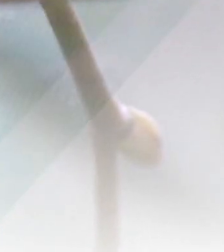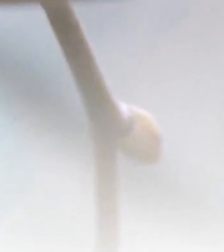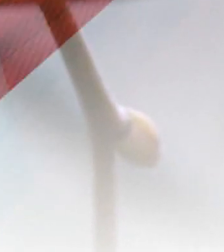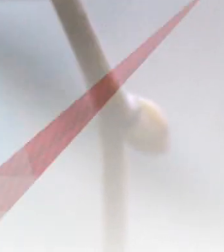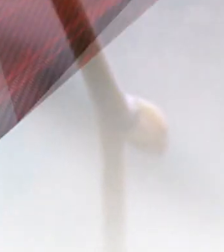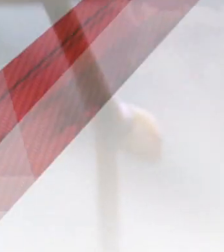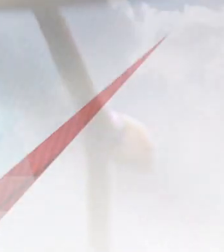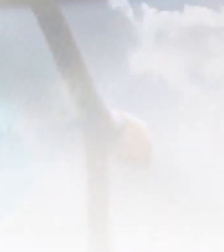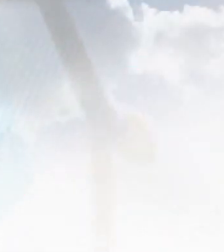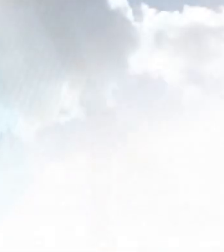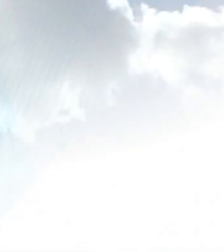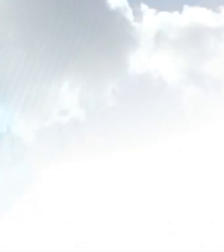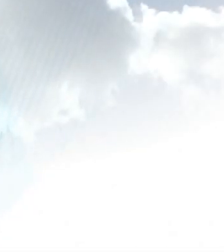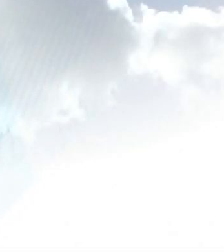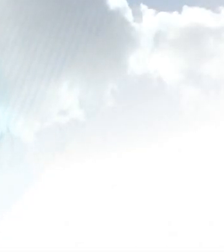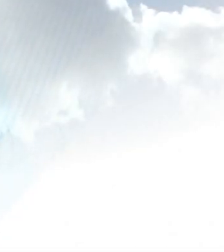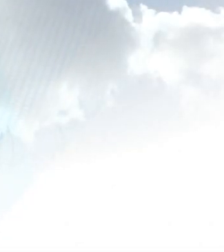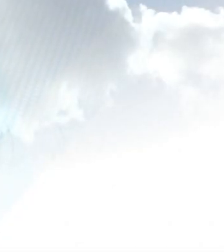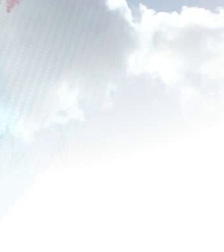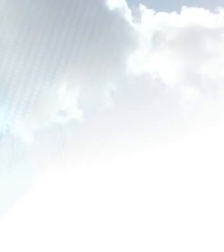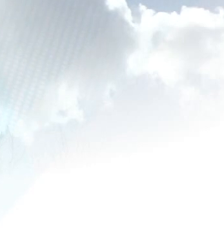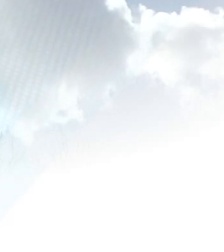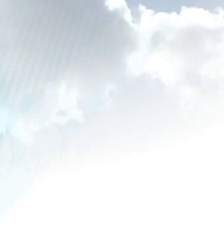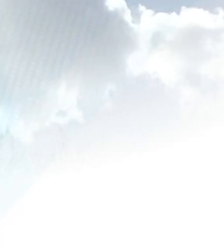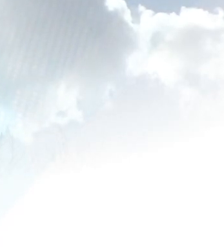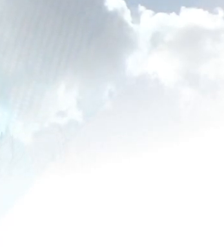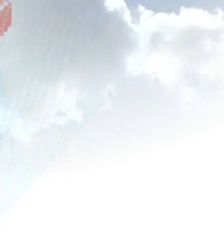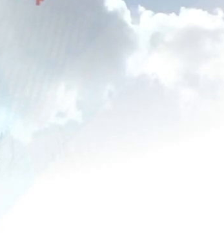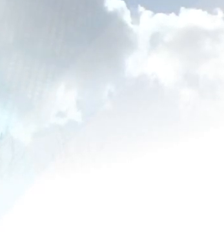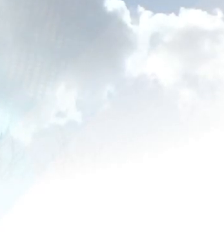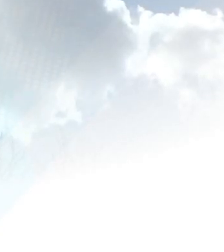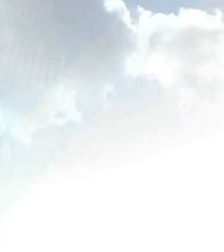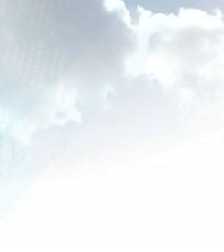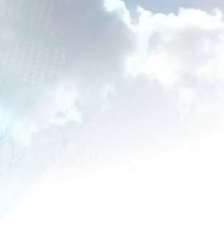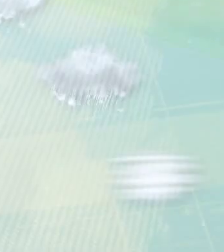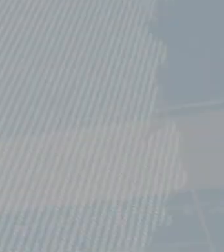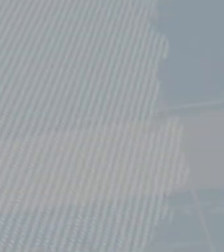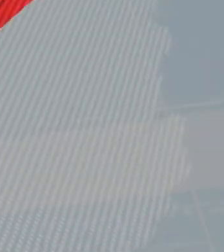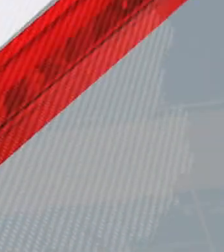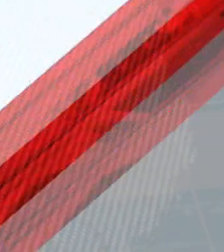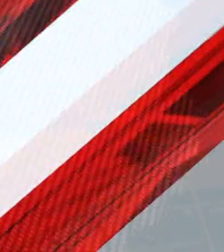У католиков день анёла отзначать Камила, Сильвия и Виталь.